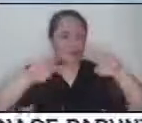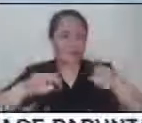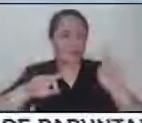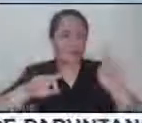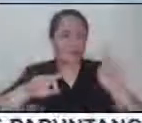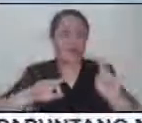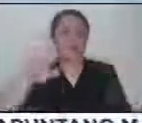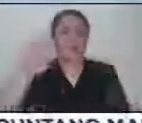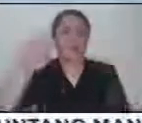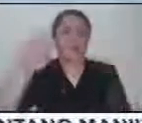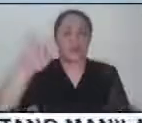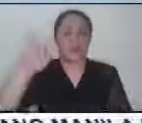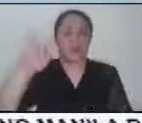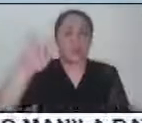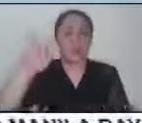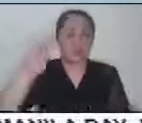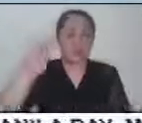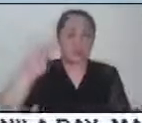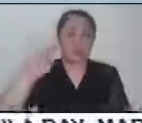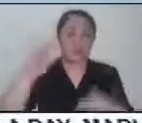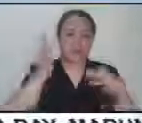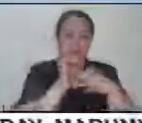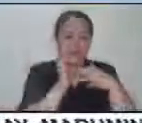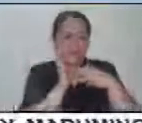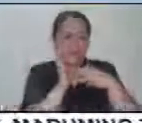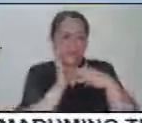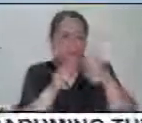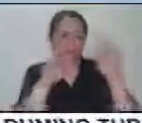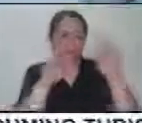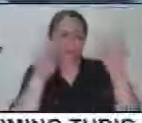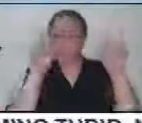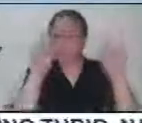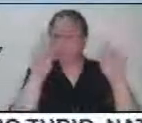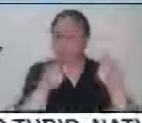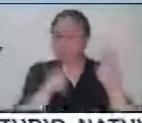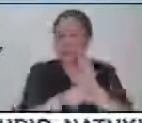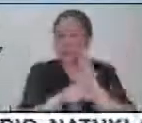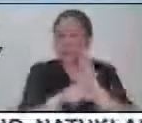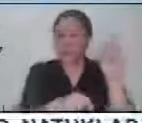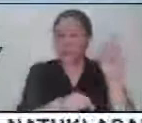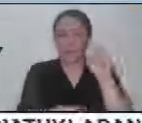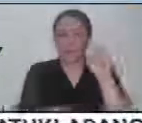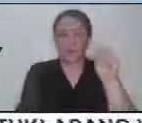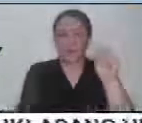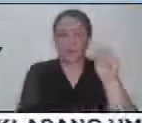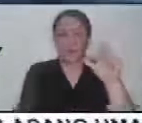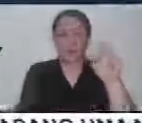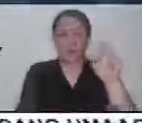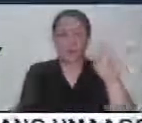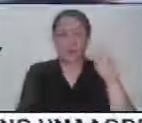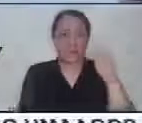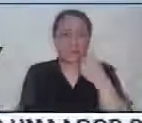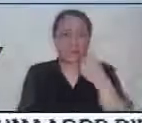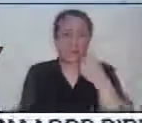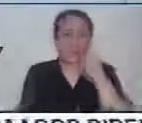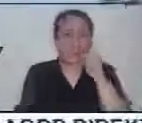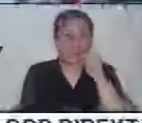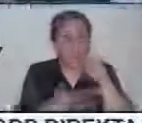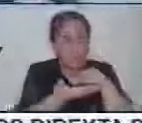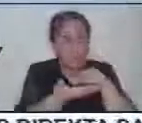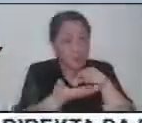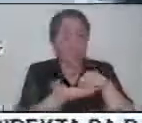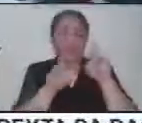Rise and Shine, Diane, Rise and Shine, Pilipinas, na iuwi na nga sa pamilya ni Ameline Sembana ang kanyang mga